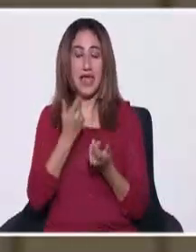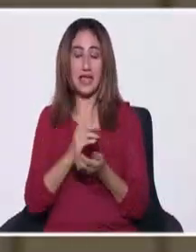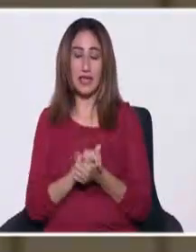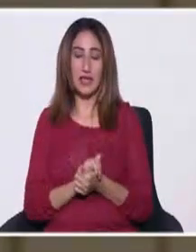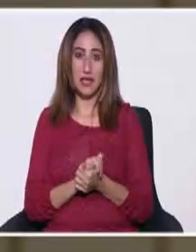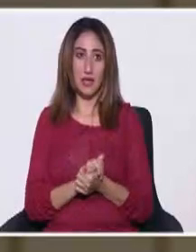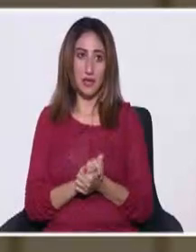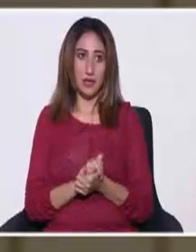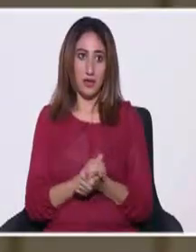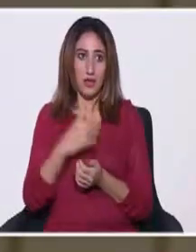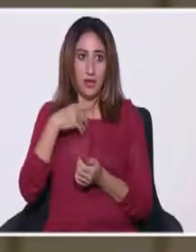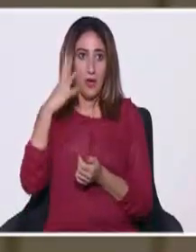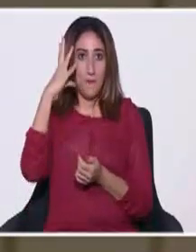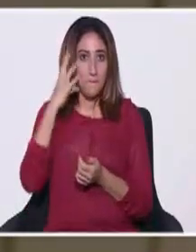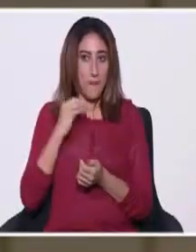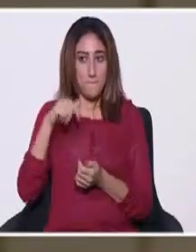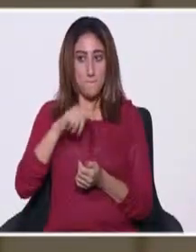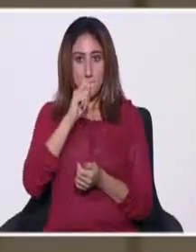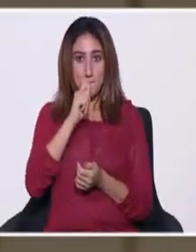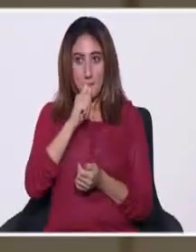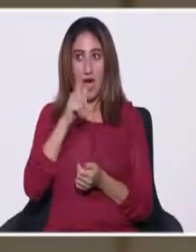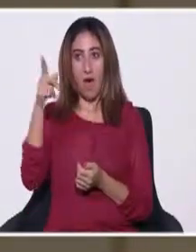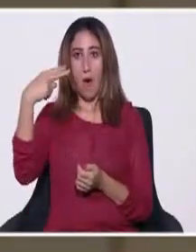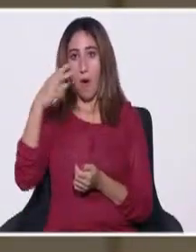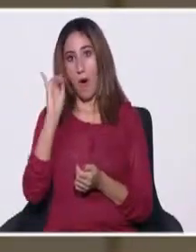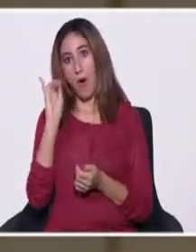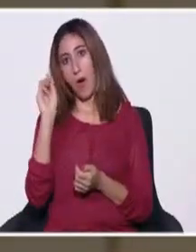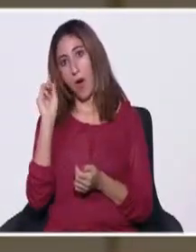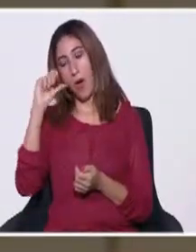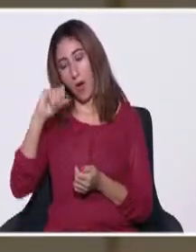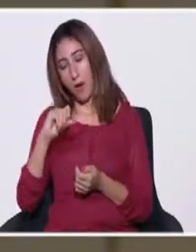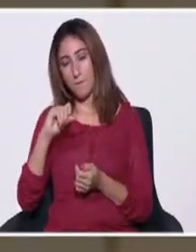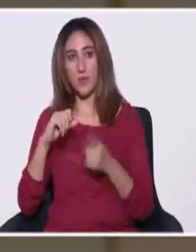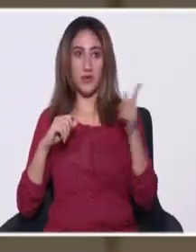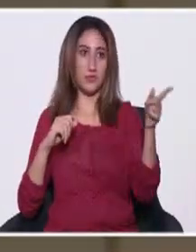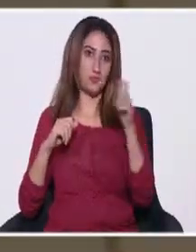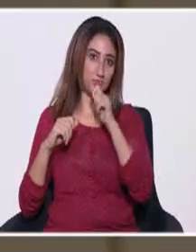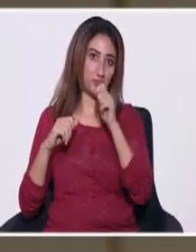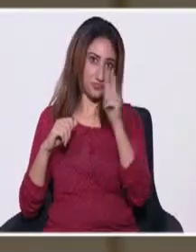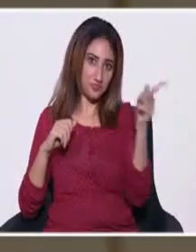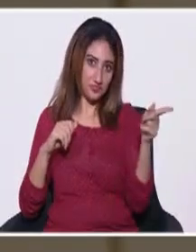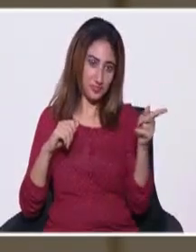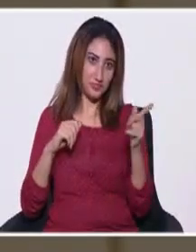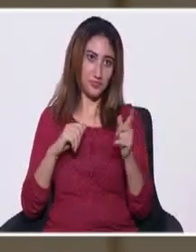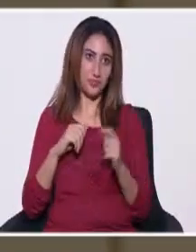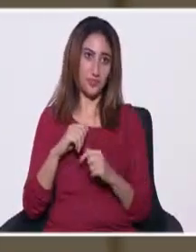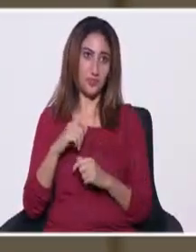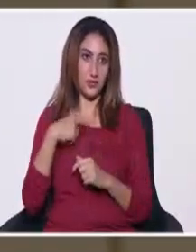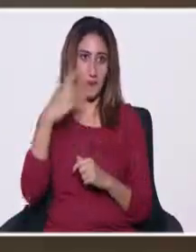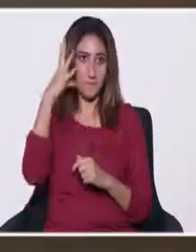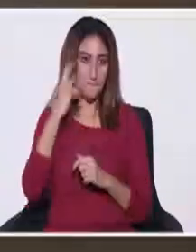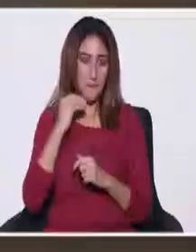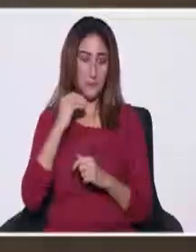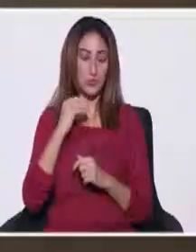أنا سعيدة جدا أن أنا في البرنامج مع دكتور عمرو، وسعيدة جدا أنه هتشاركنا يعني الحلقة دي، وكنت سعيدة لما